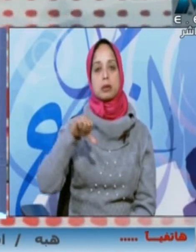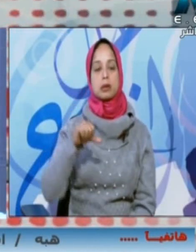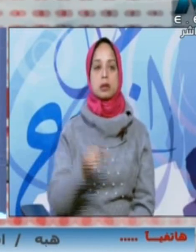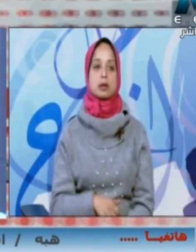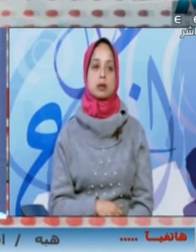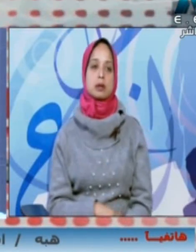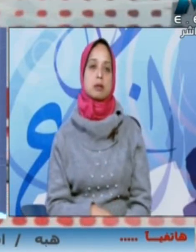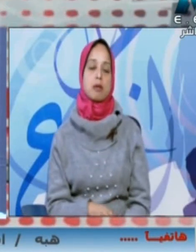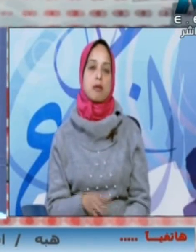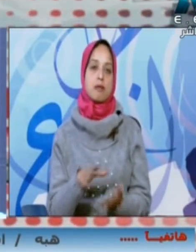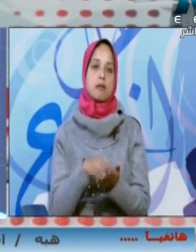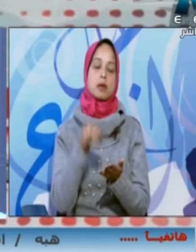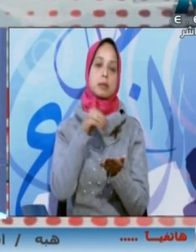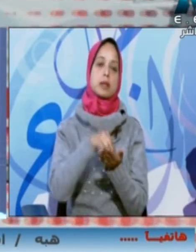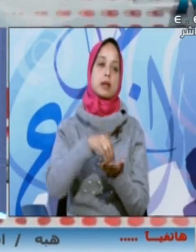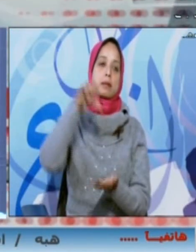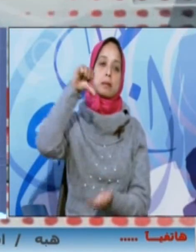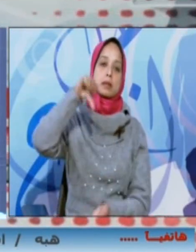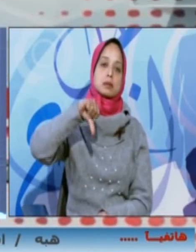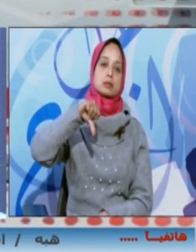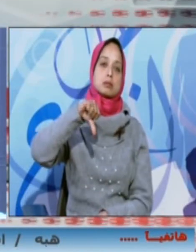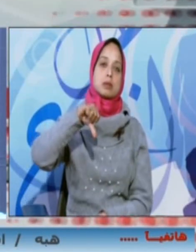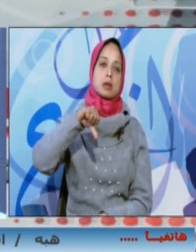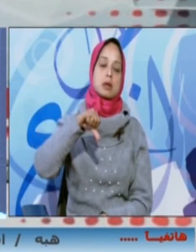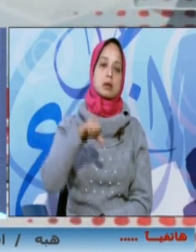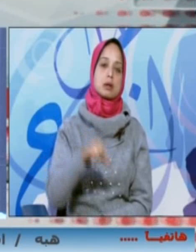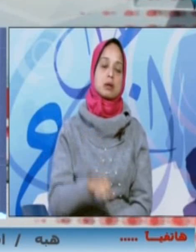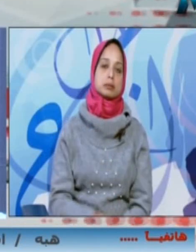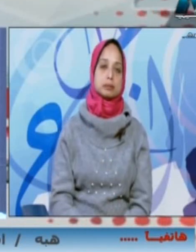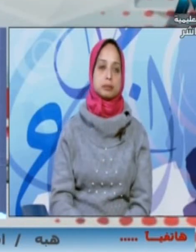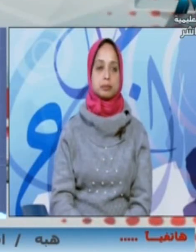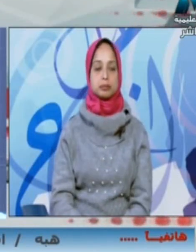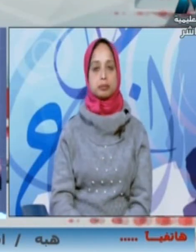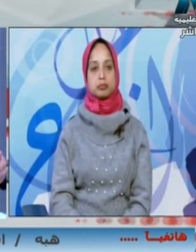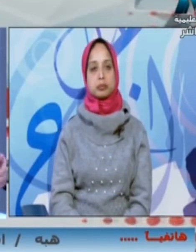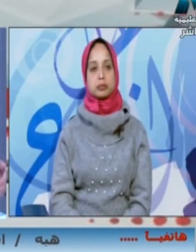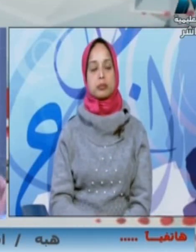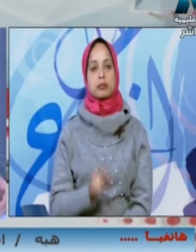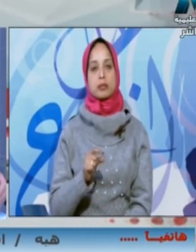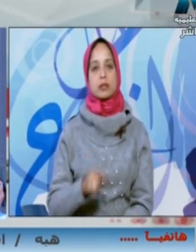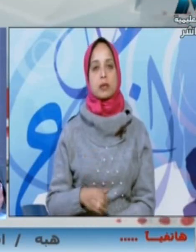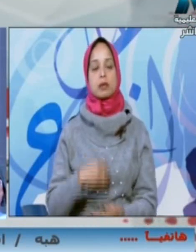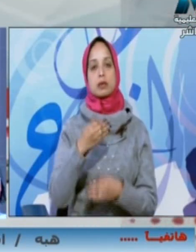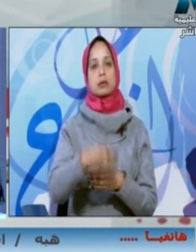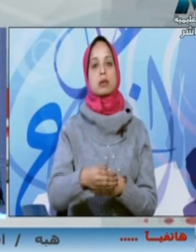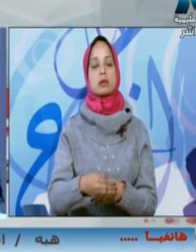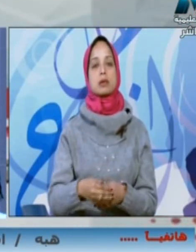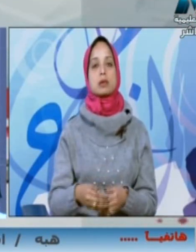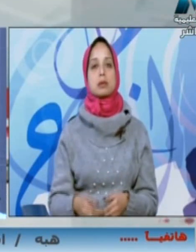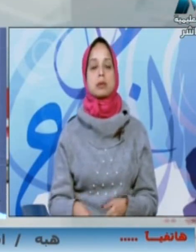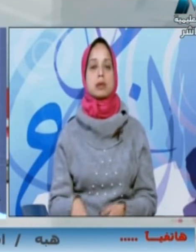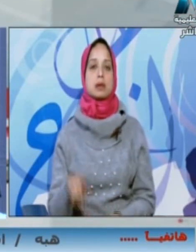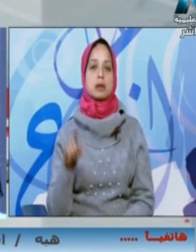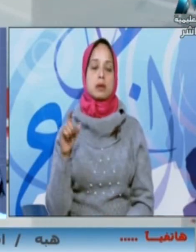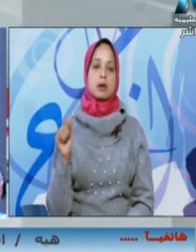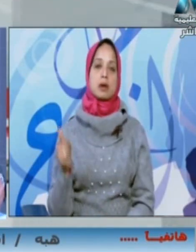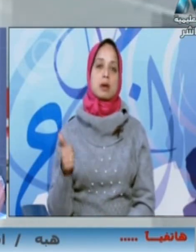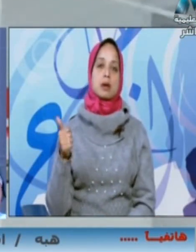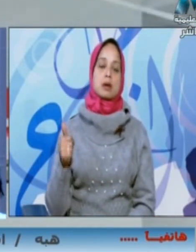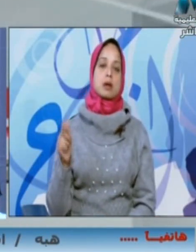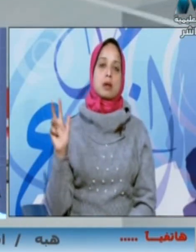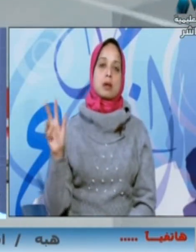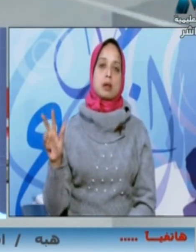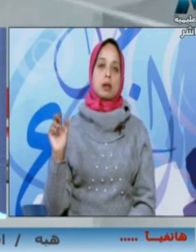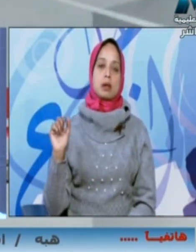منتصره. لا في بدايه الحرب مهزومه. معايا؟ ما انت عندك مش قالك تقدمت القوات الالمانيه وايطاليه بتاع